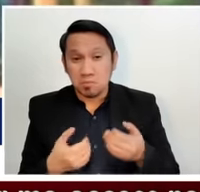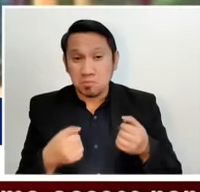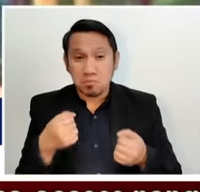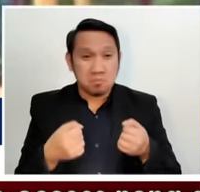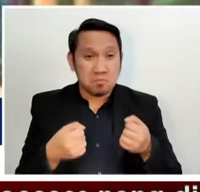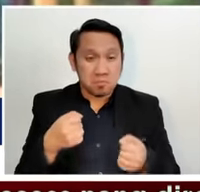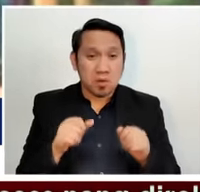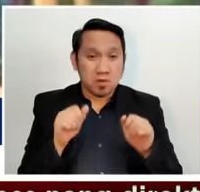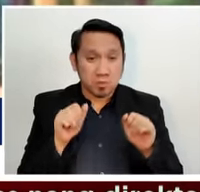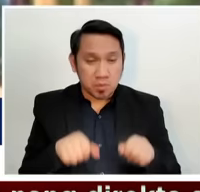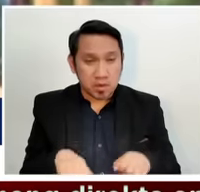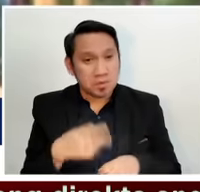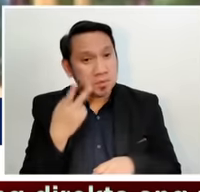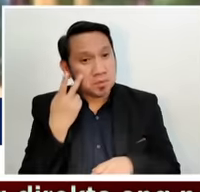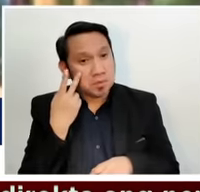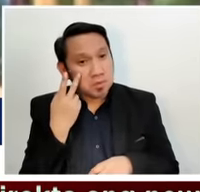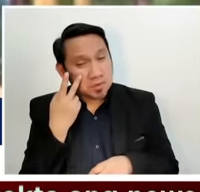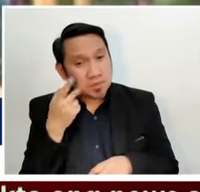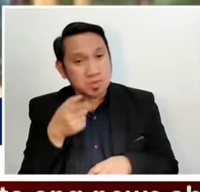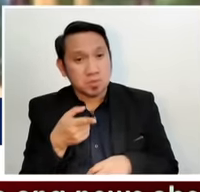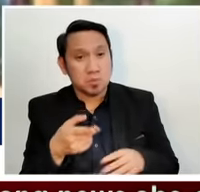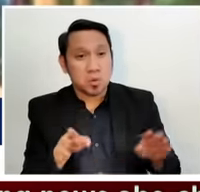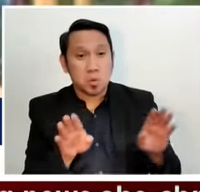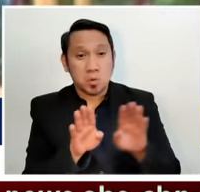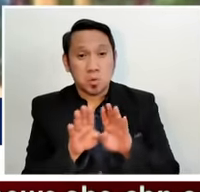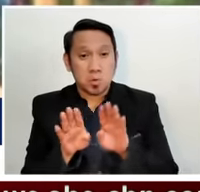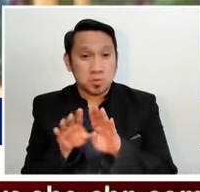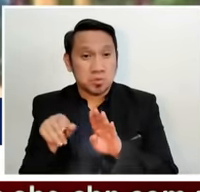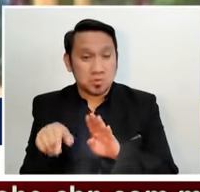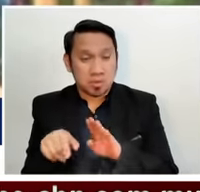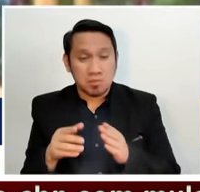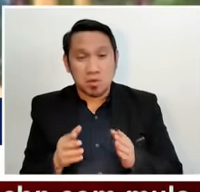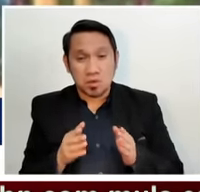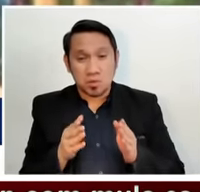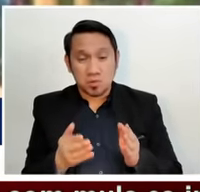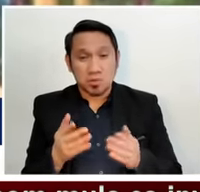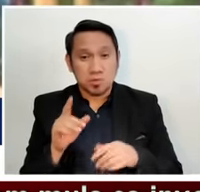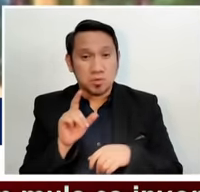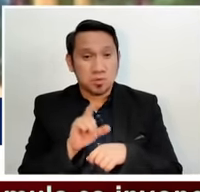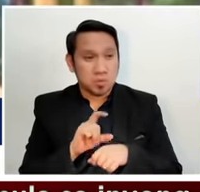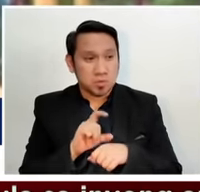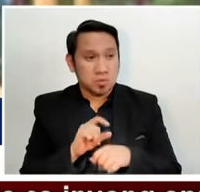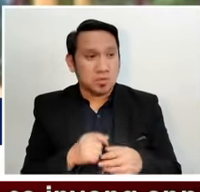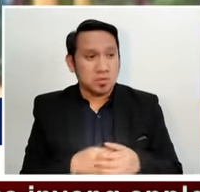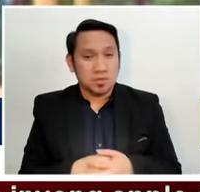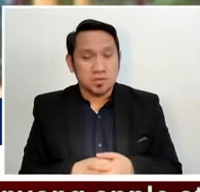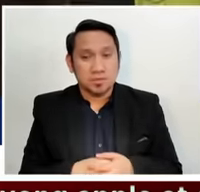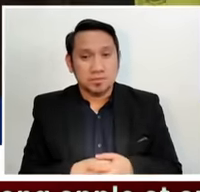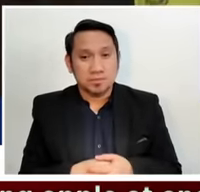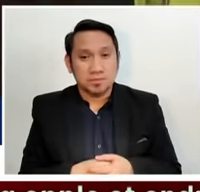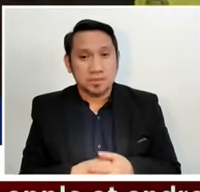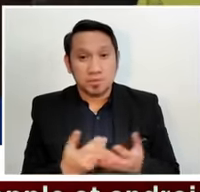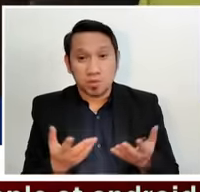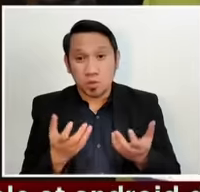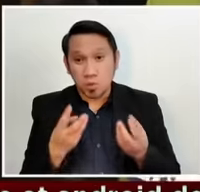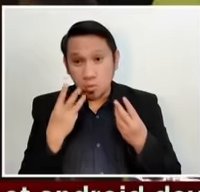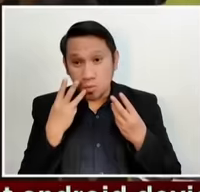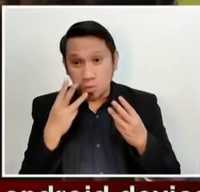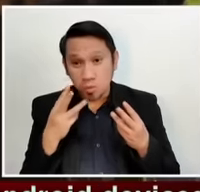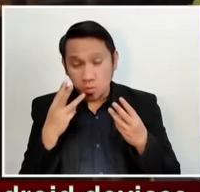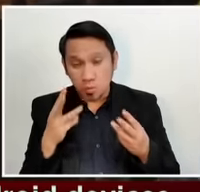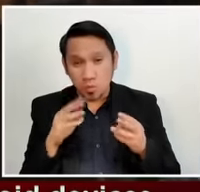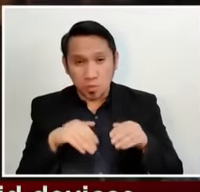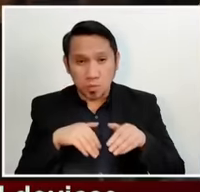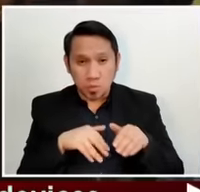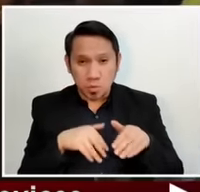maaari nyo pong makita ang road closures sa Facebook page ng parokya na ang Batingaw. Sa mga manonood naman po ng prosesyon